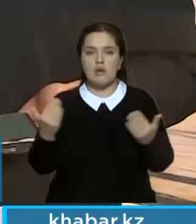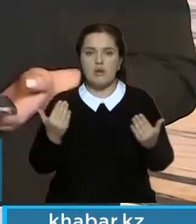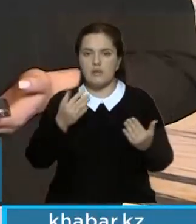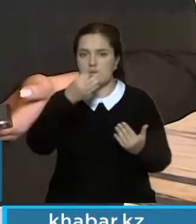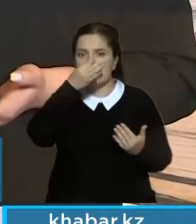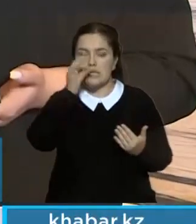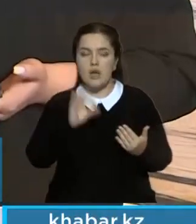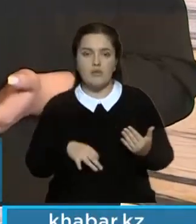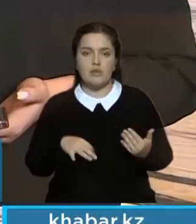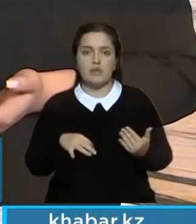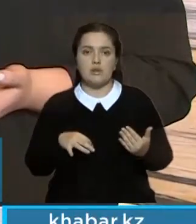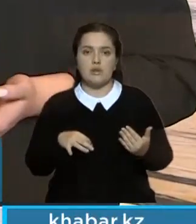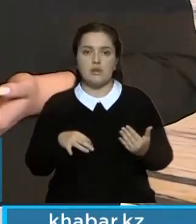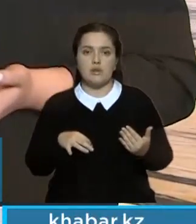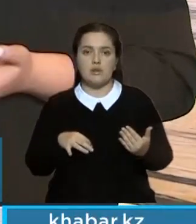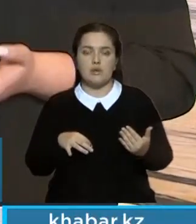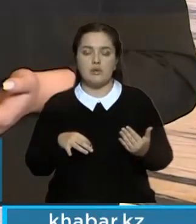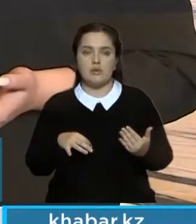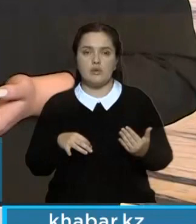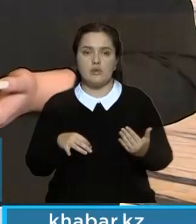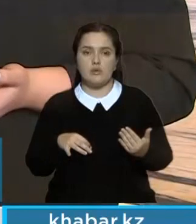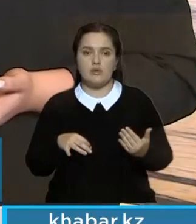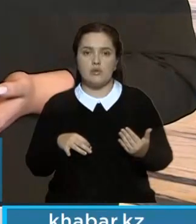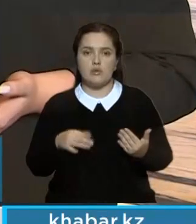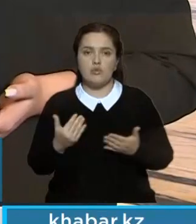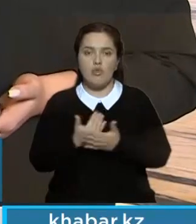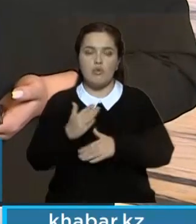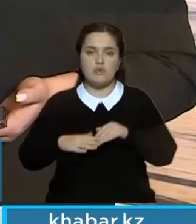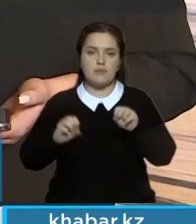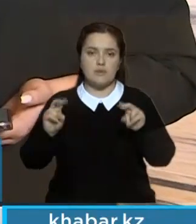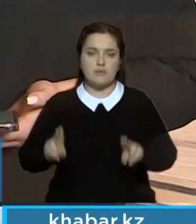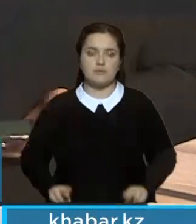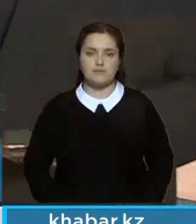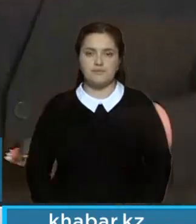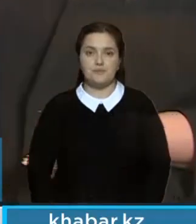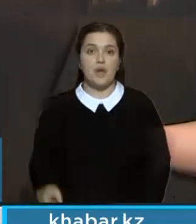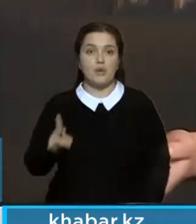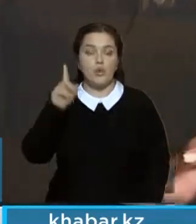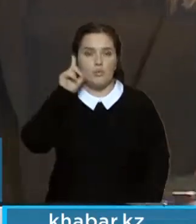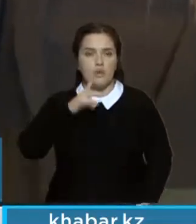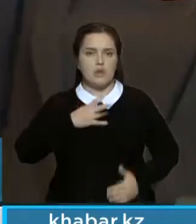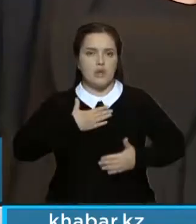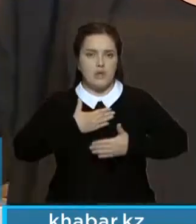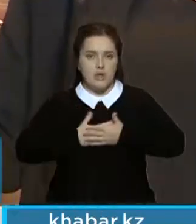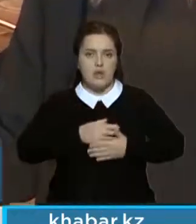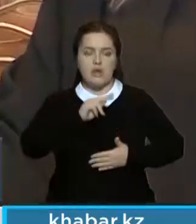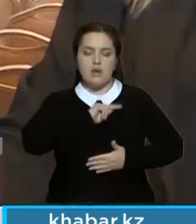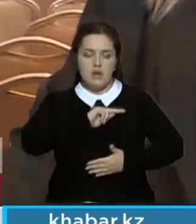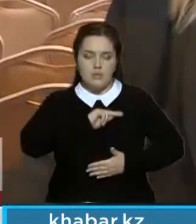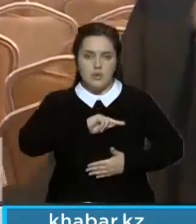навыки вы пытаетесь закладывать новым специалистам? Ну, умение работать. Работать с